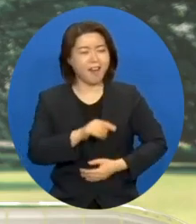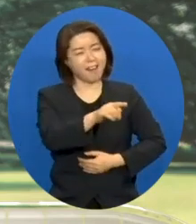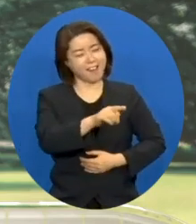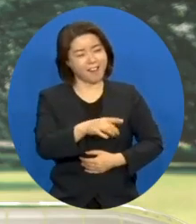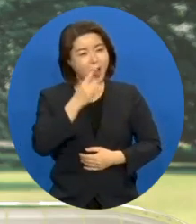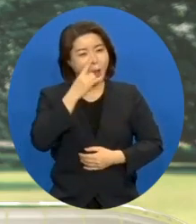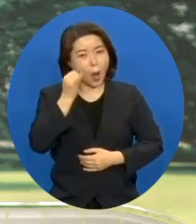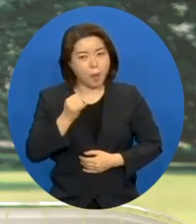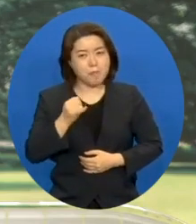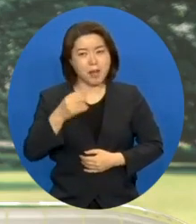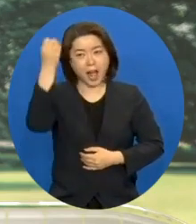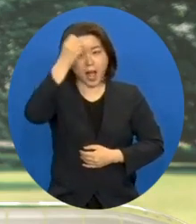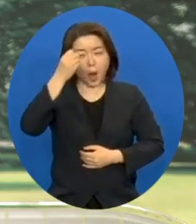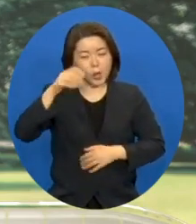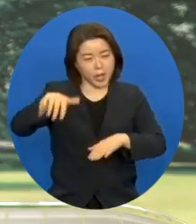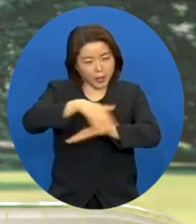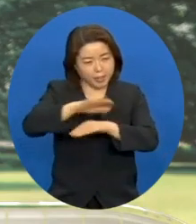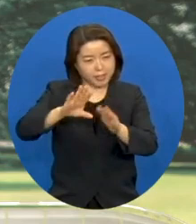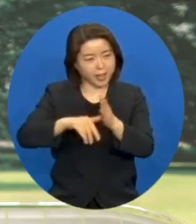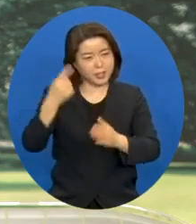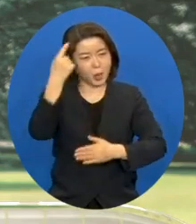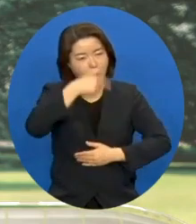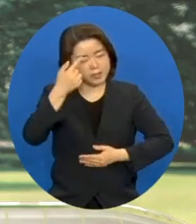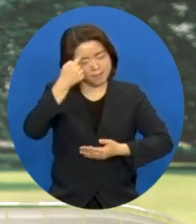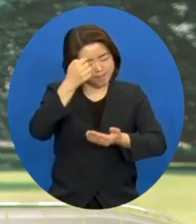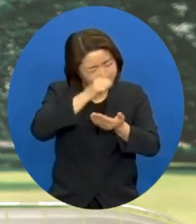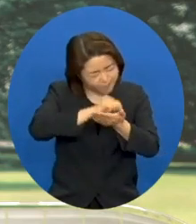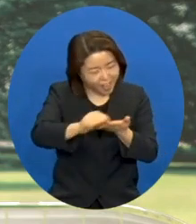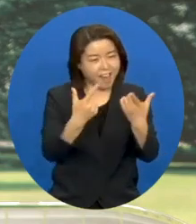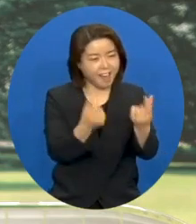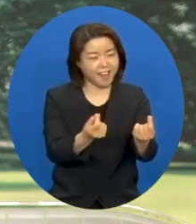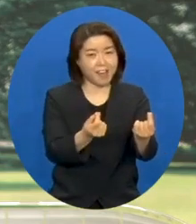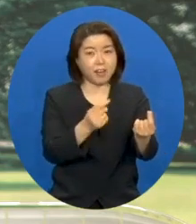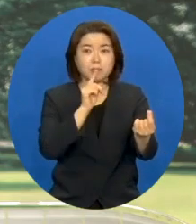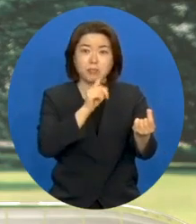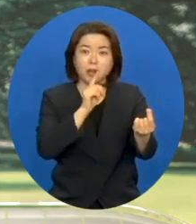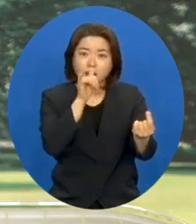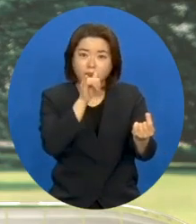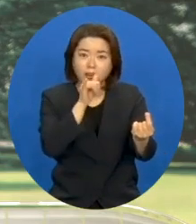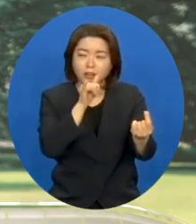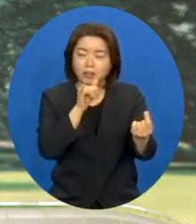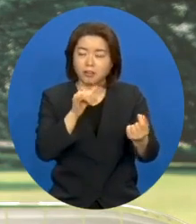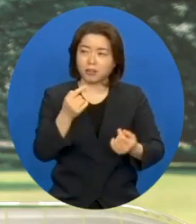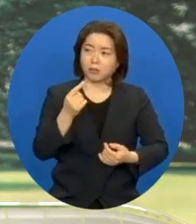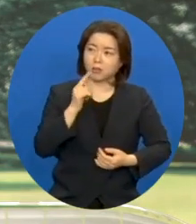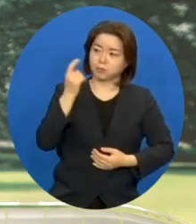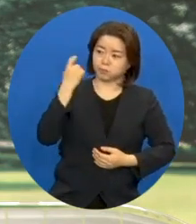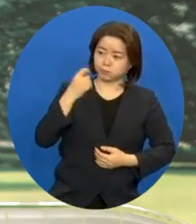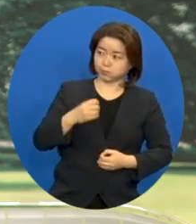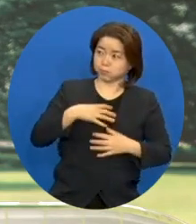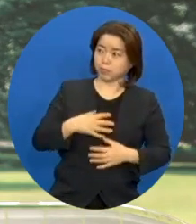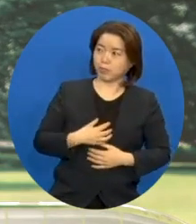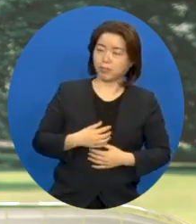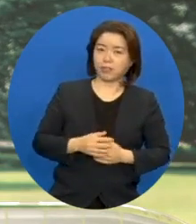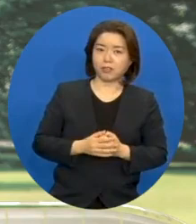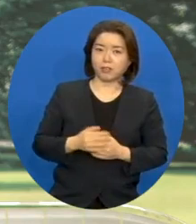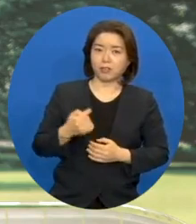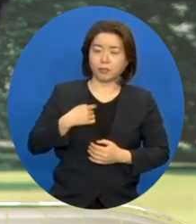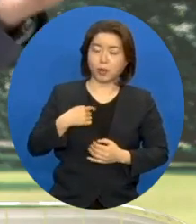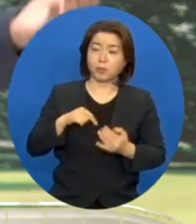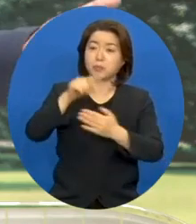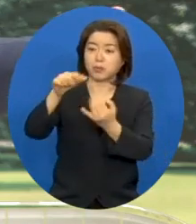그렇게 엄마 고등학교 다닐 때랑 똑같이 생겼냐. 깜짝 놀랐어요. 자기는 데려온 애인데 내가